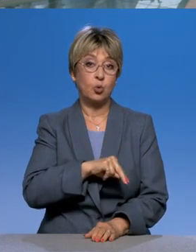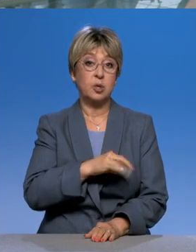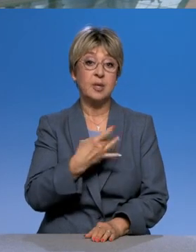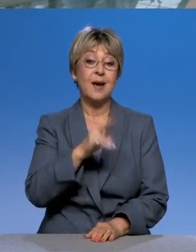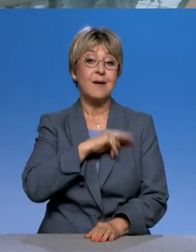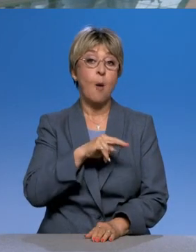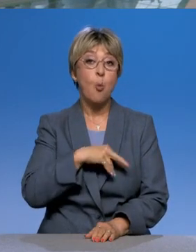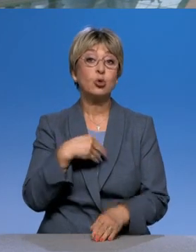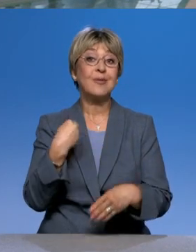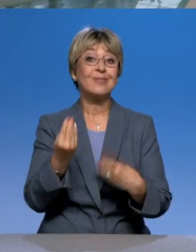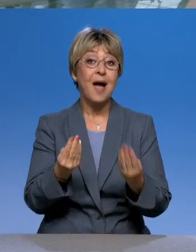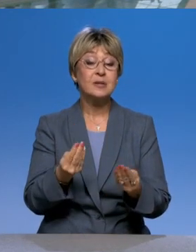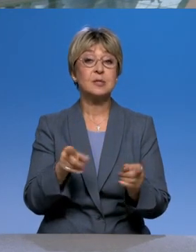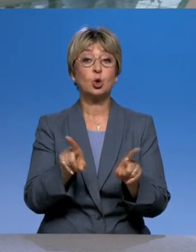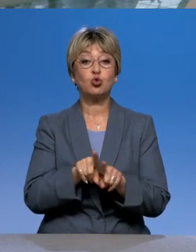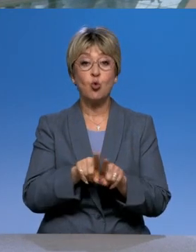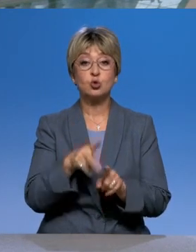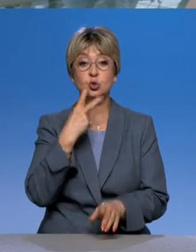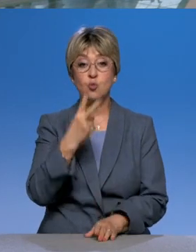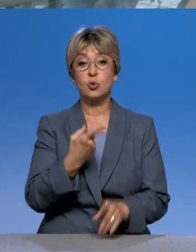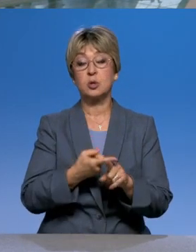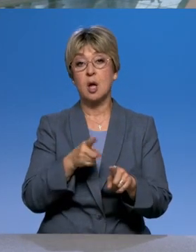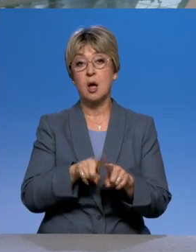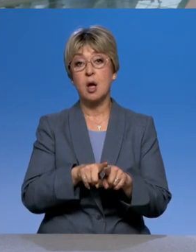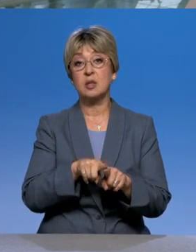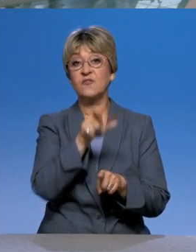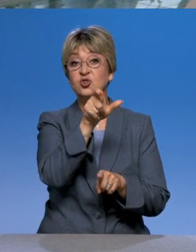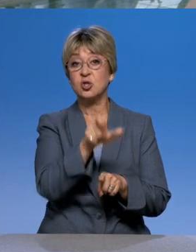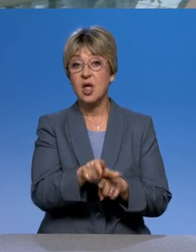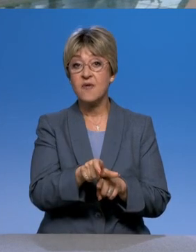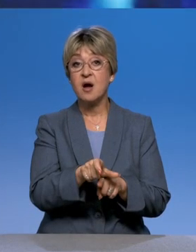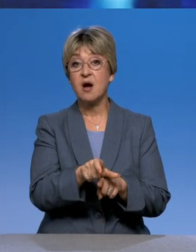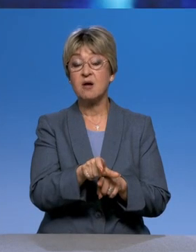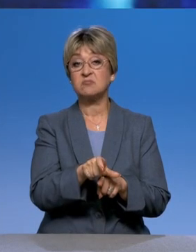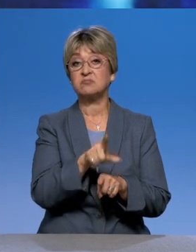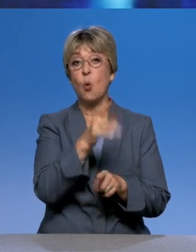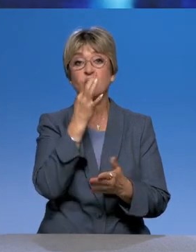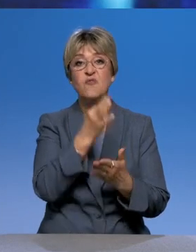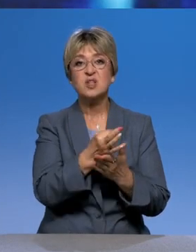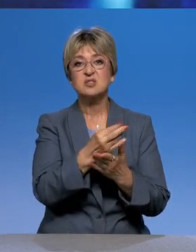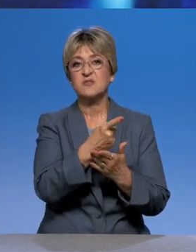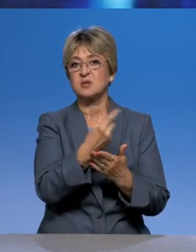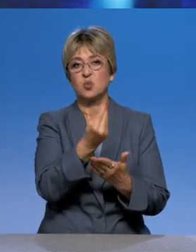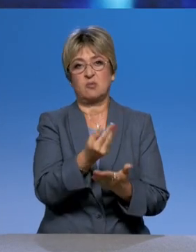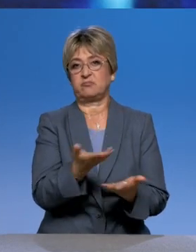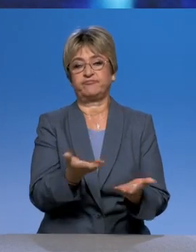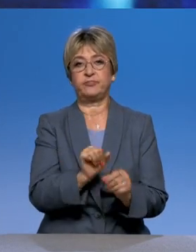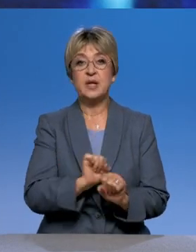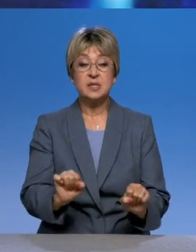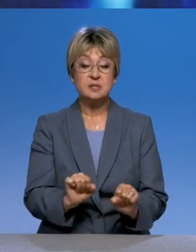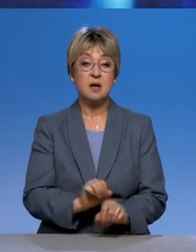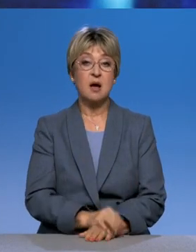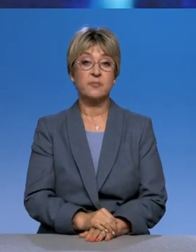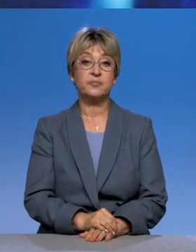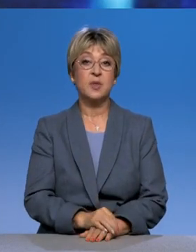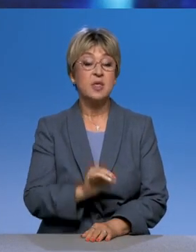начальник отдела тоже смотрит на эту вещь, что на этого человека положить нельзя, положиться нельзя. Понимаете? И у него так пунктик